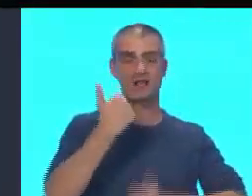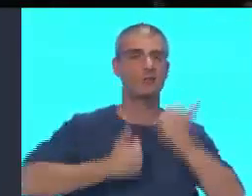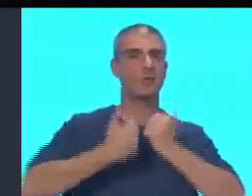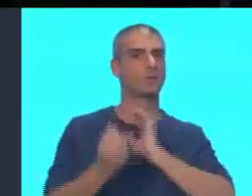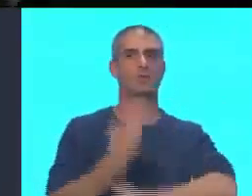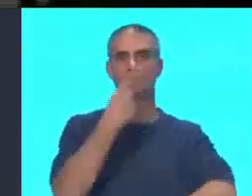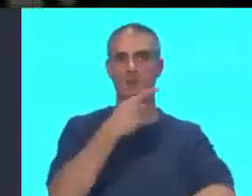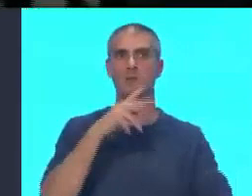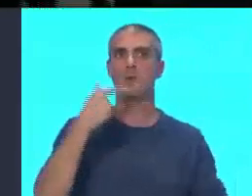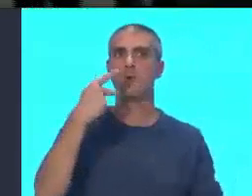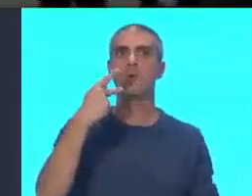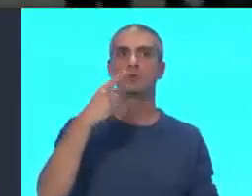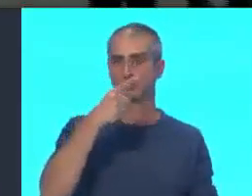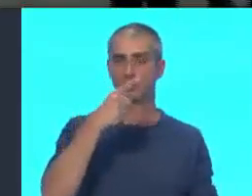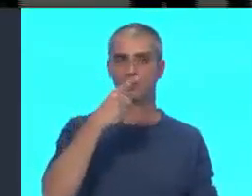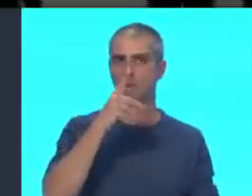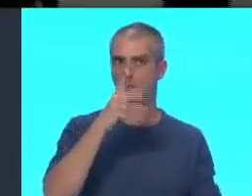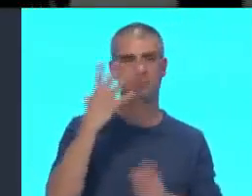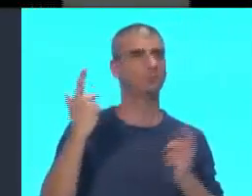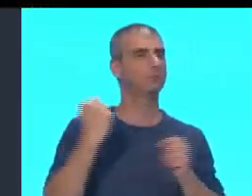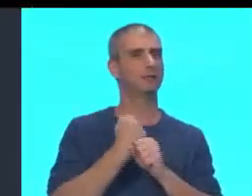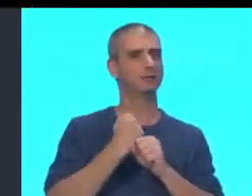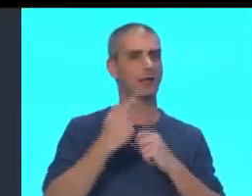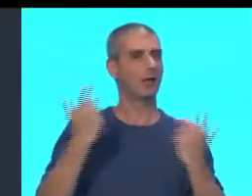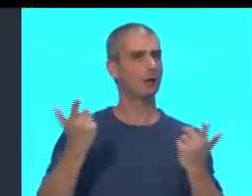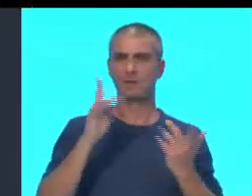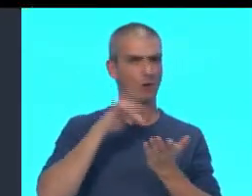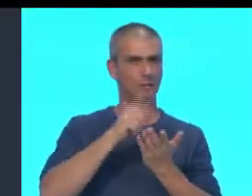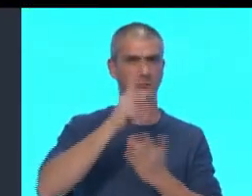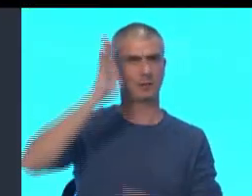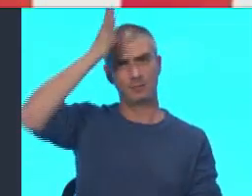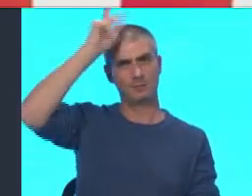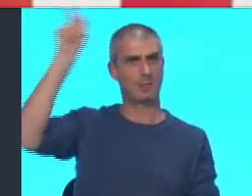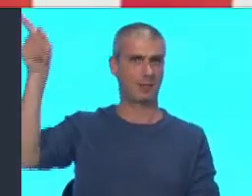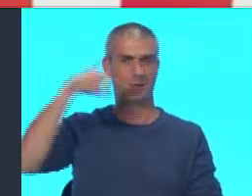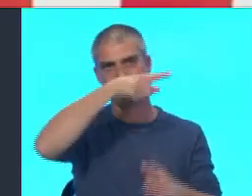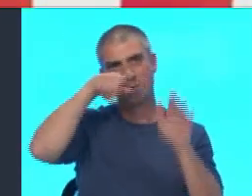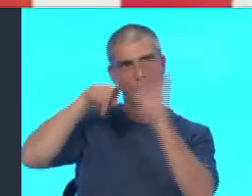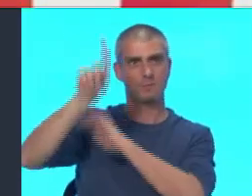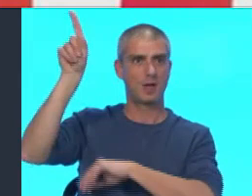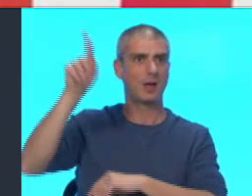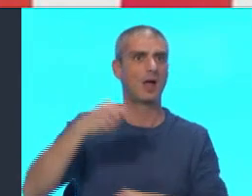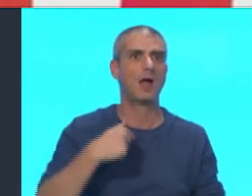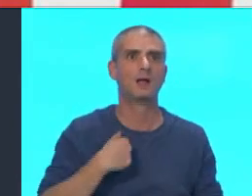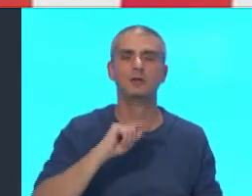קארלס פוצ'דמון, ניצח על הקמפיין של מפלגתו מבריסל לשם נמלט. פקטימנו שדמנו רבות.